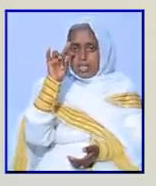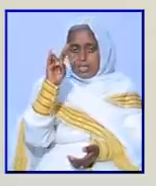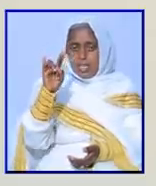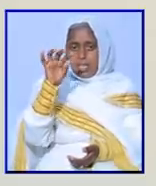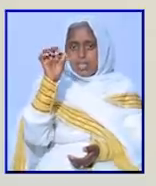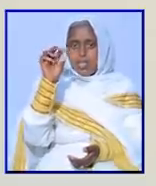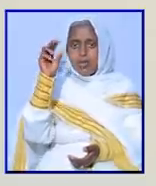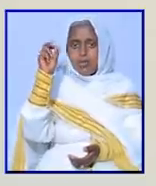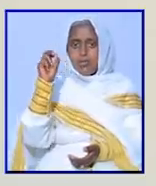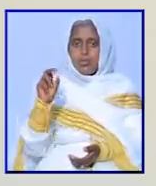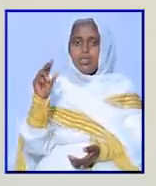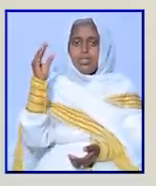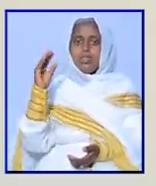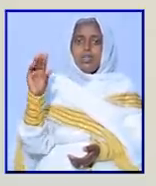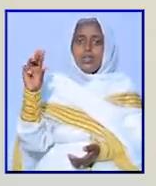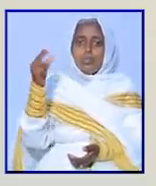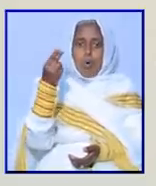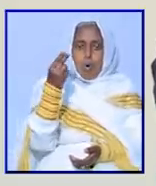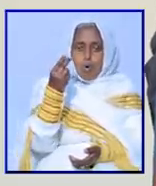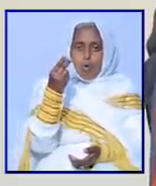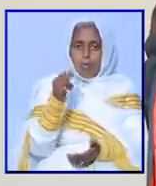ዘተውቦ